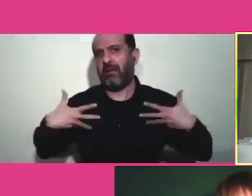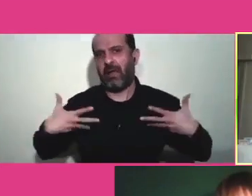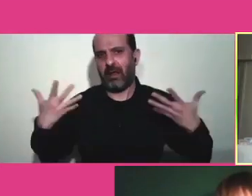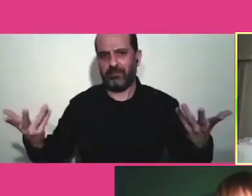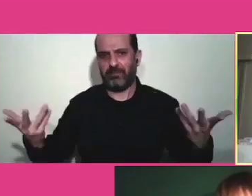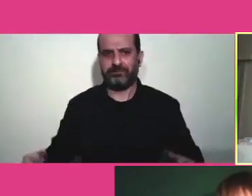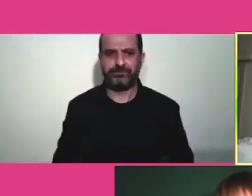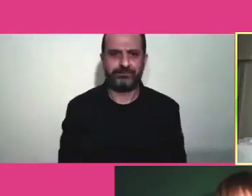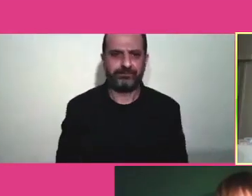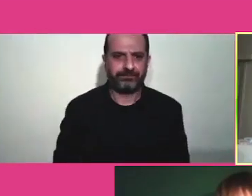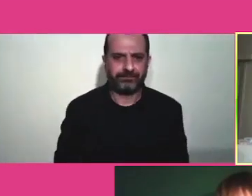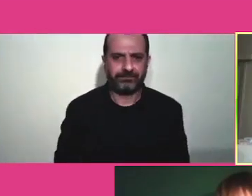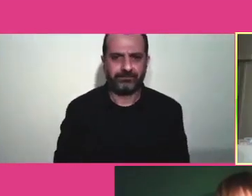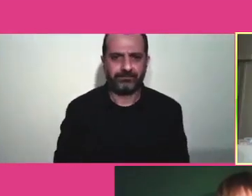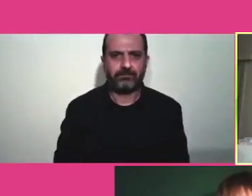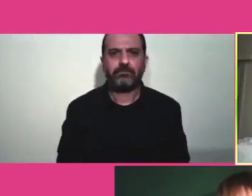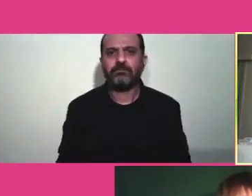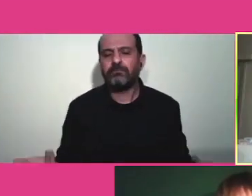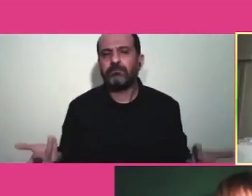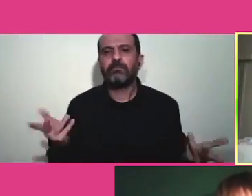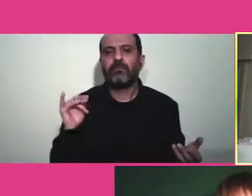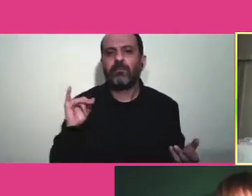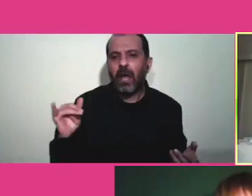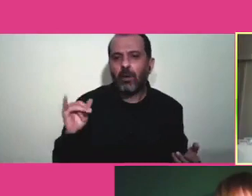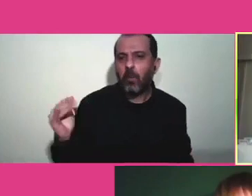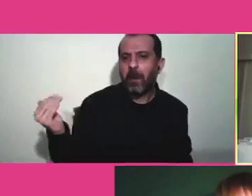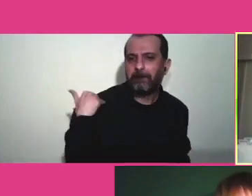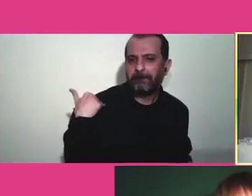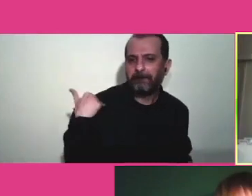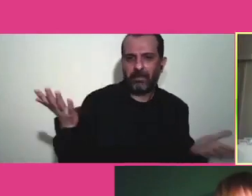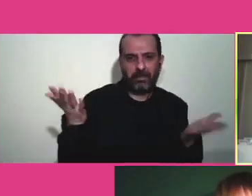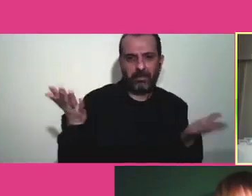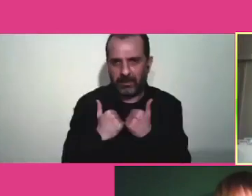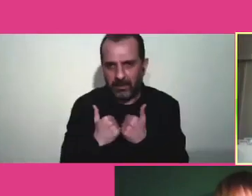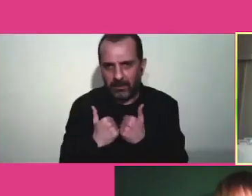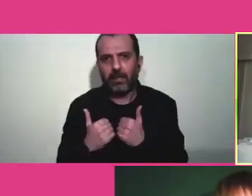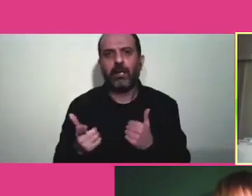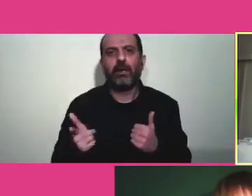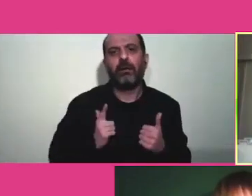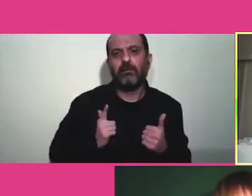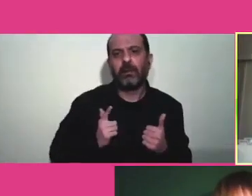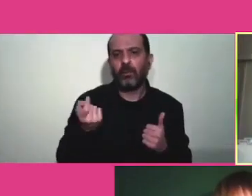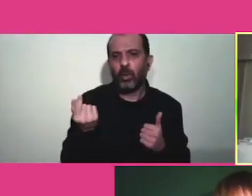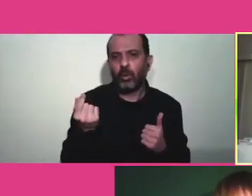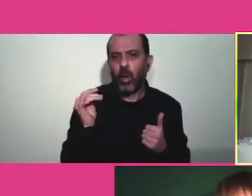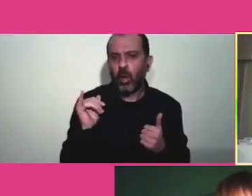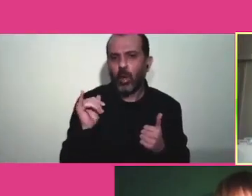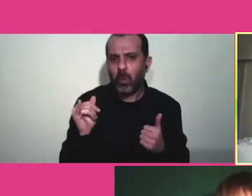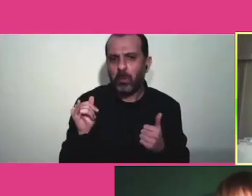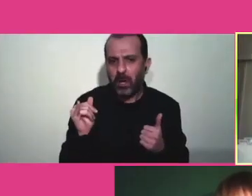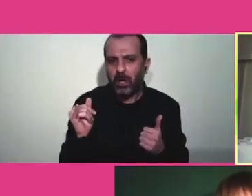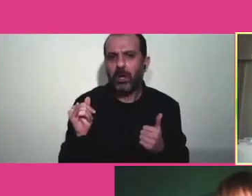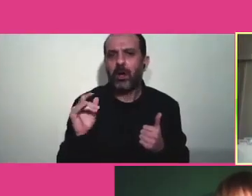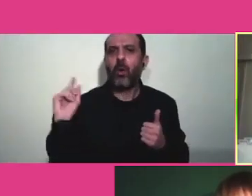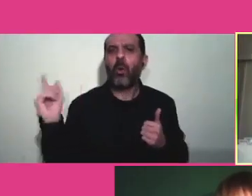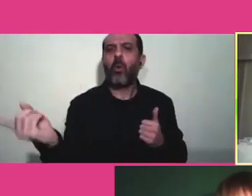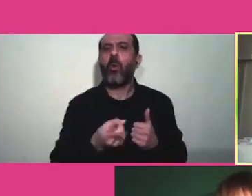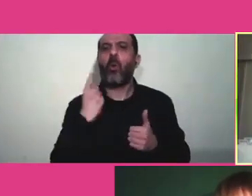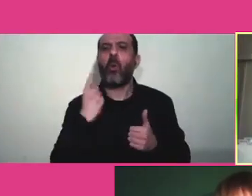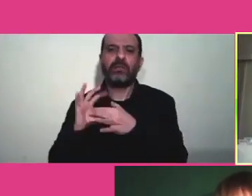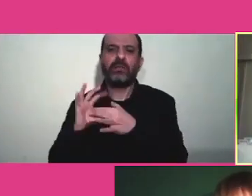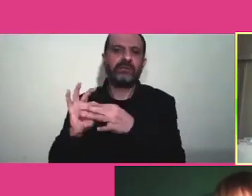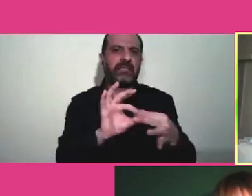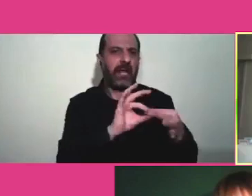Δεν βλέπω ακόμα κάποιο έτσι, ερώτημα. Περιμένω λίγο. Έχουμε εδώ και όλους τους συνεργάτες